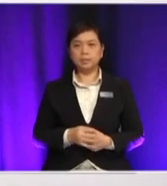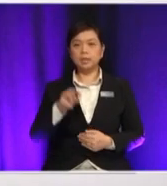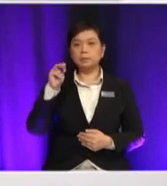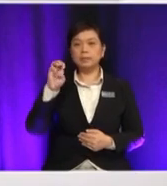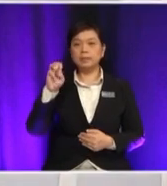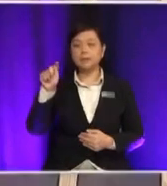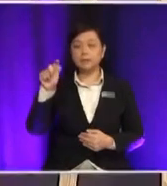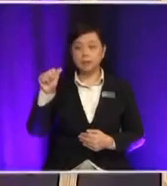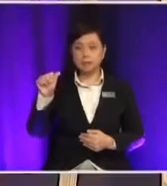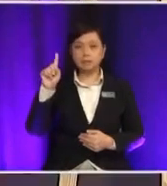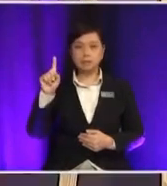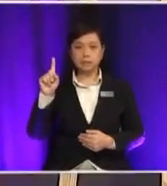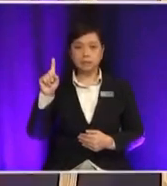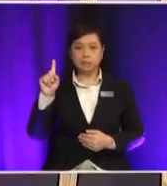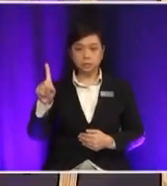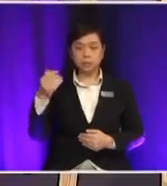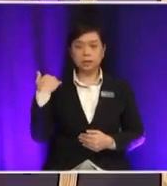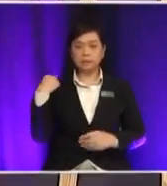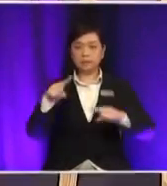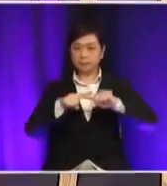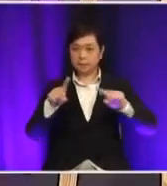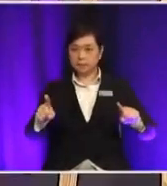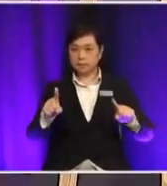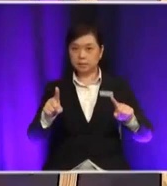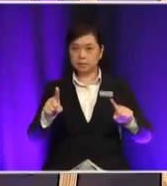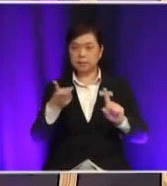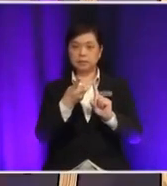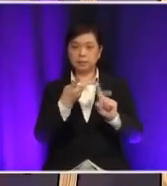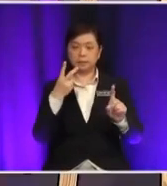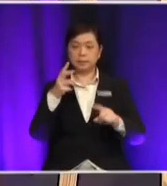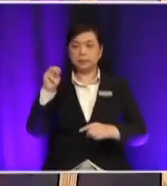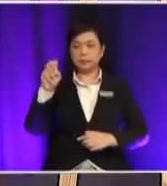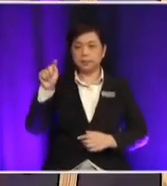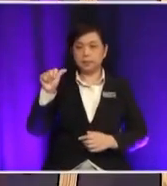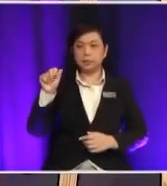metafase 1 adalah berbeda daripada metafase 1